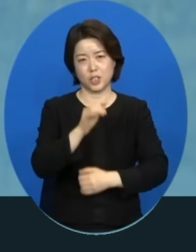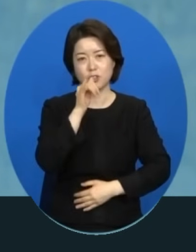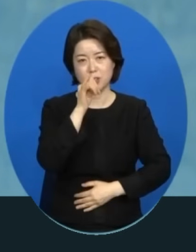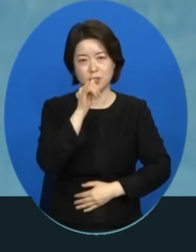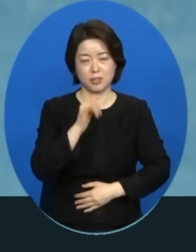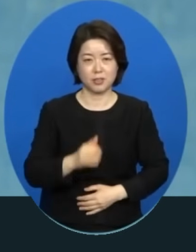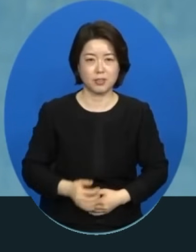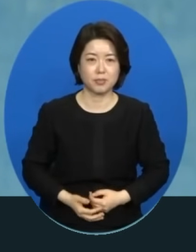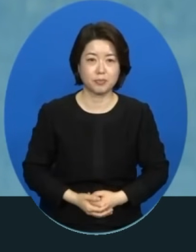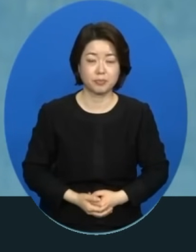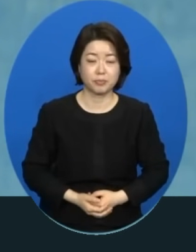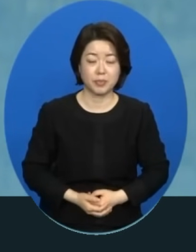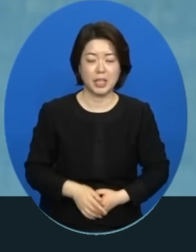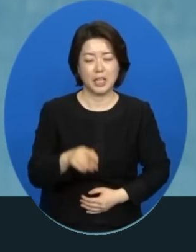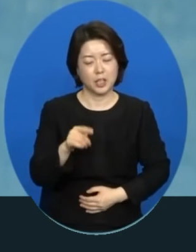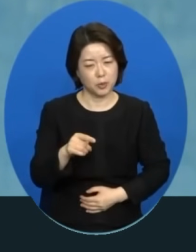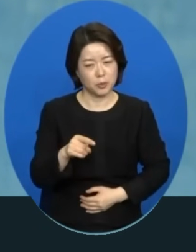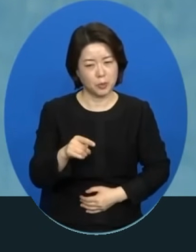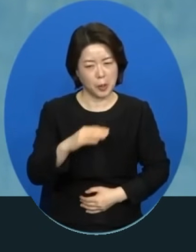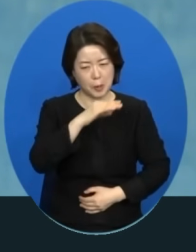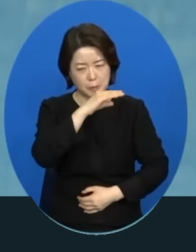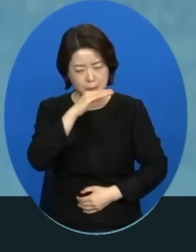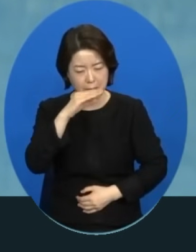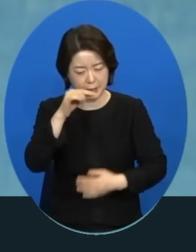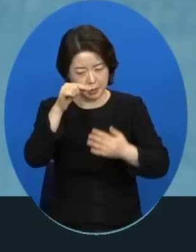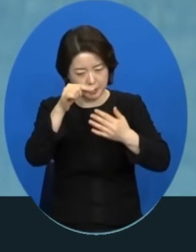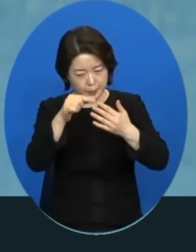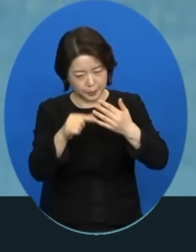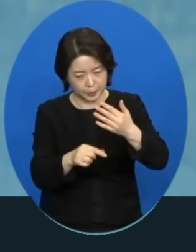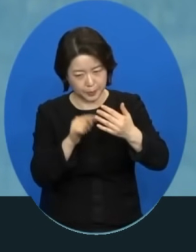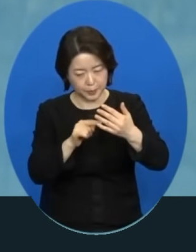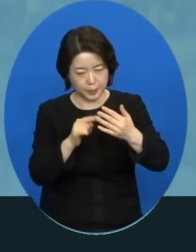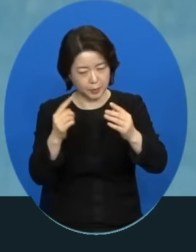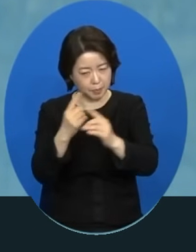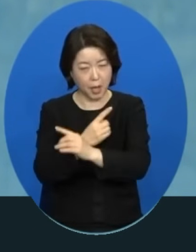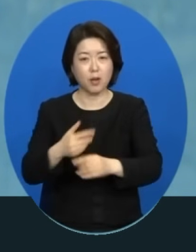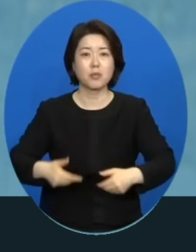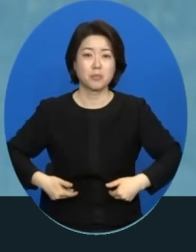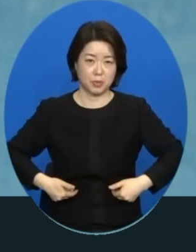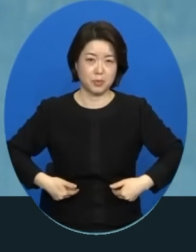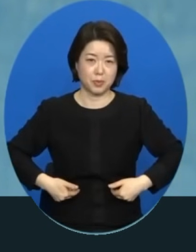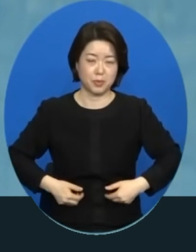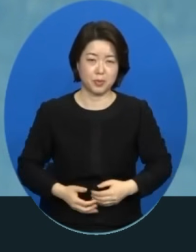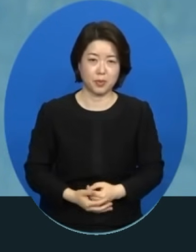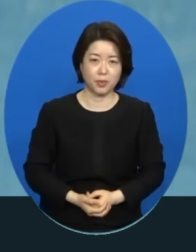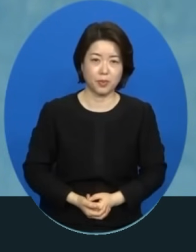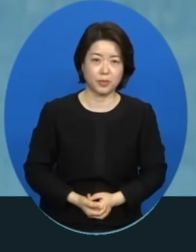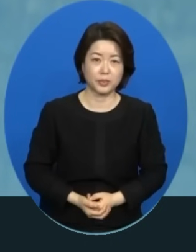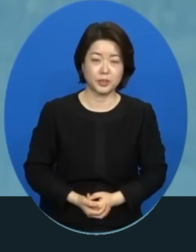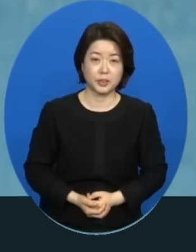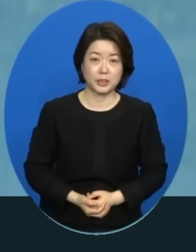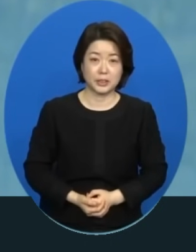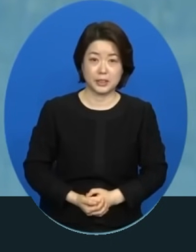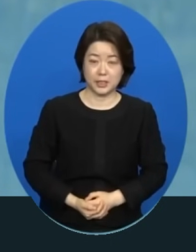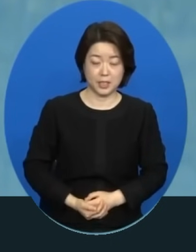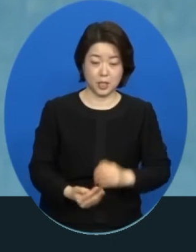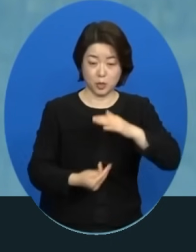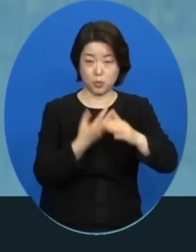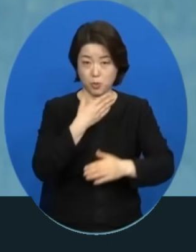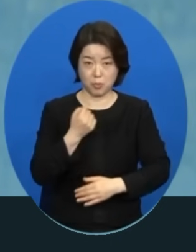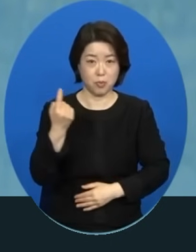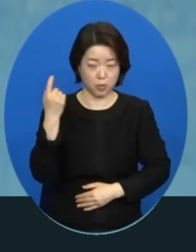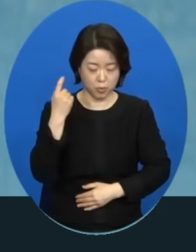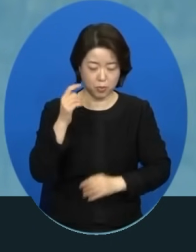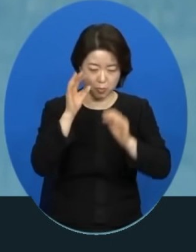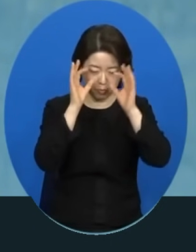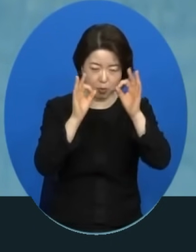역시 정렬의 문제가 아닐까. 예를 들어서 요한복음 4장에 사마리아 여인이 다섯 명의 남편